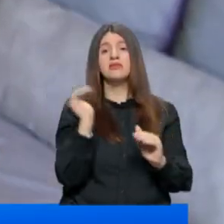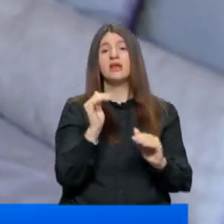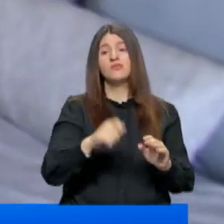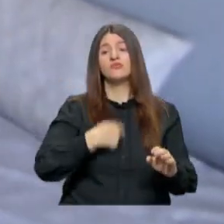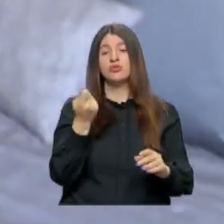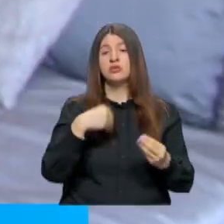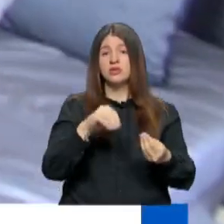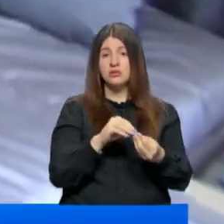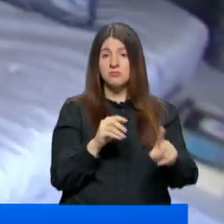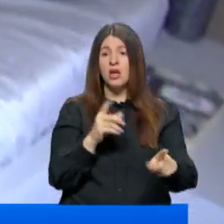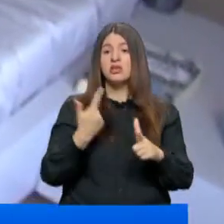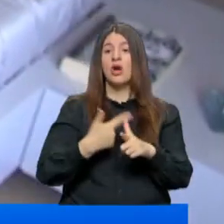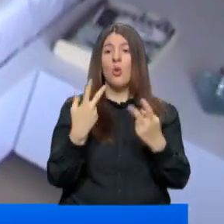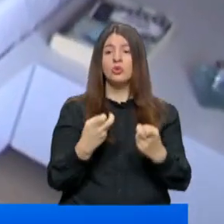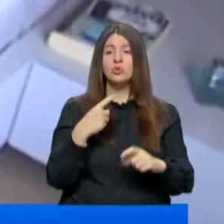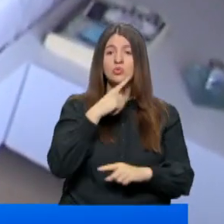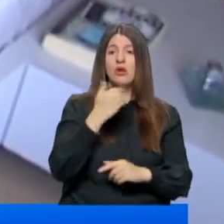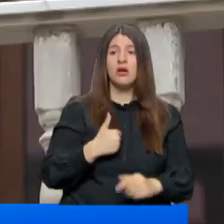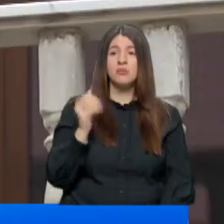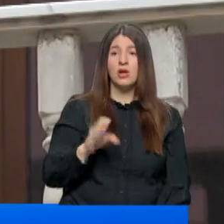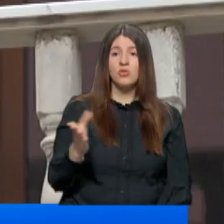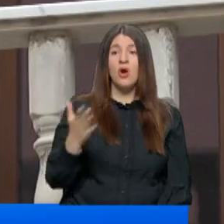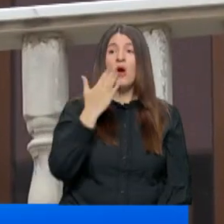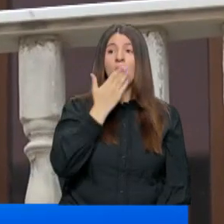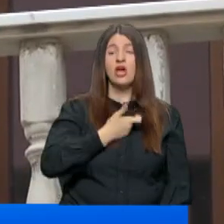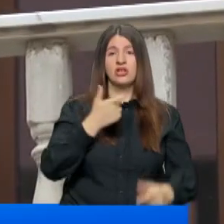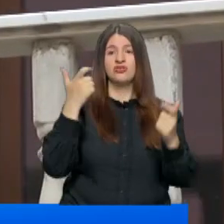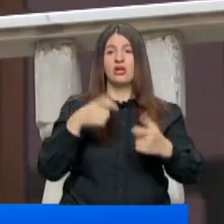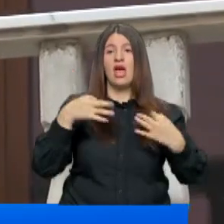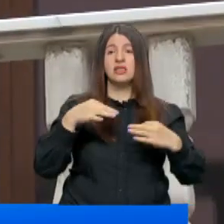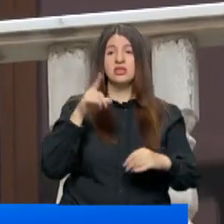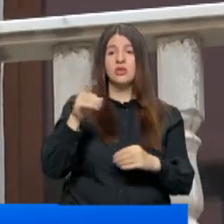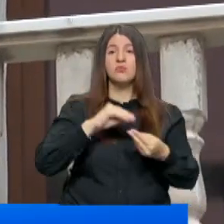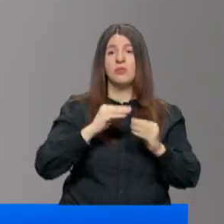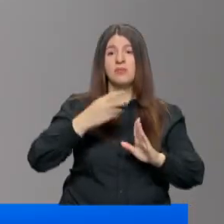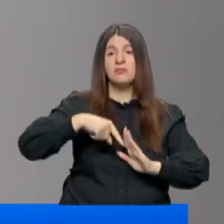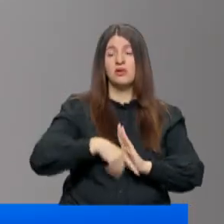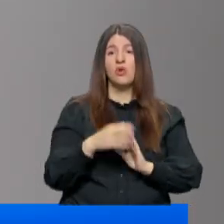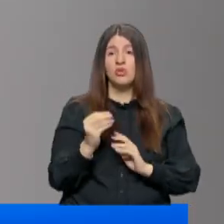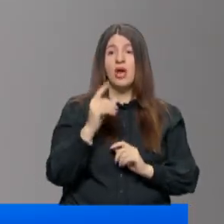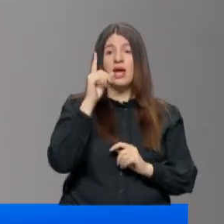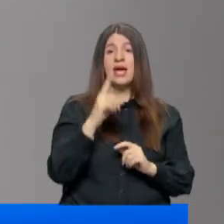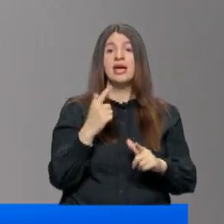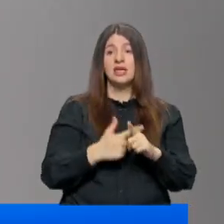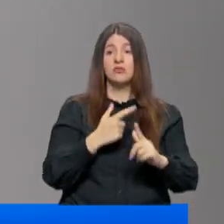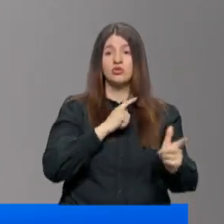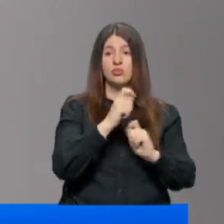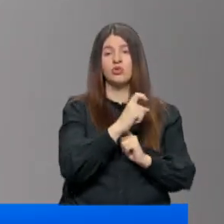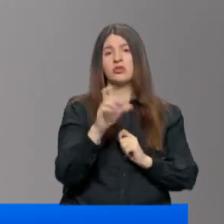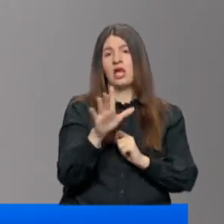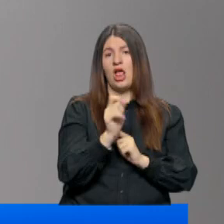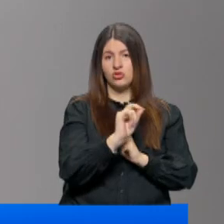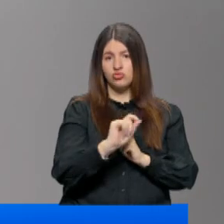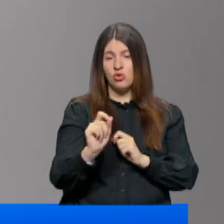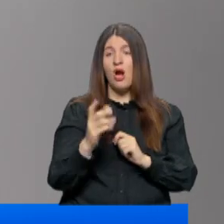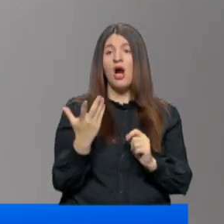getirdiği zamlar kirada oturanları zor durumda bırakıyor. Öğrenci şehri Eskişehir'de de sorun derinleşiyor. İlk kira sözleşmemde 950